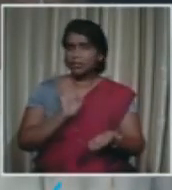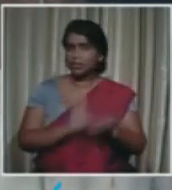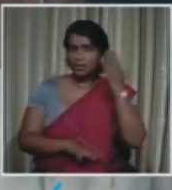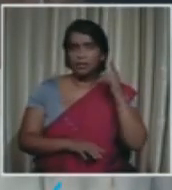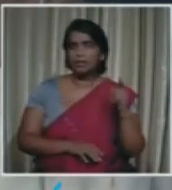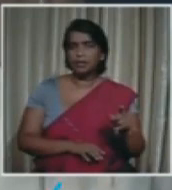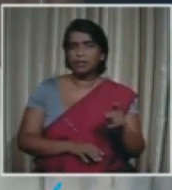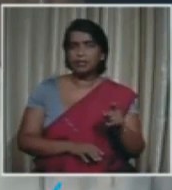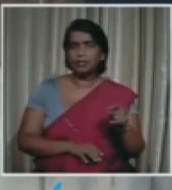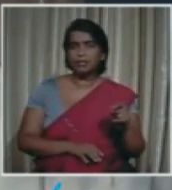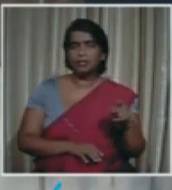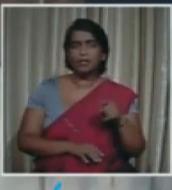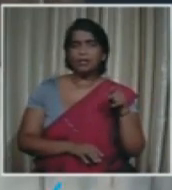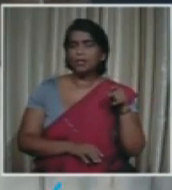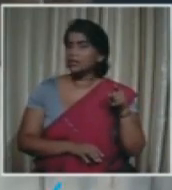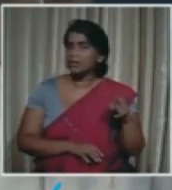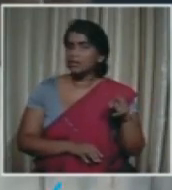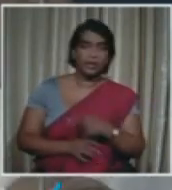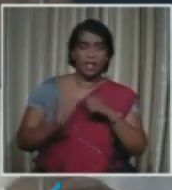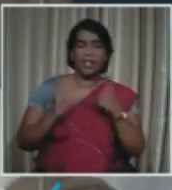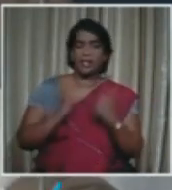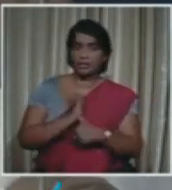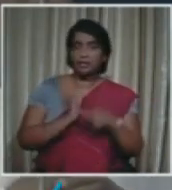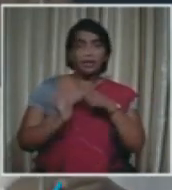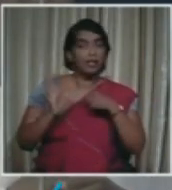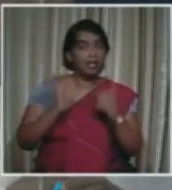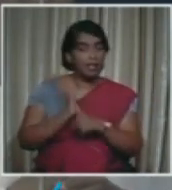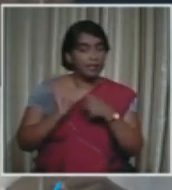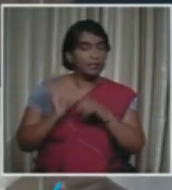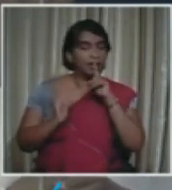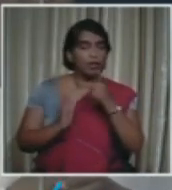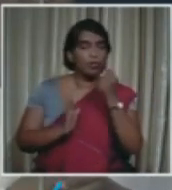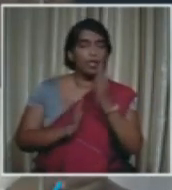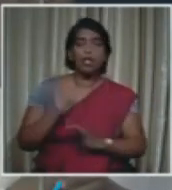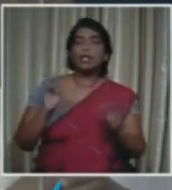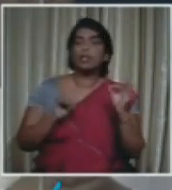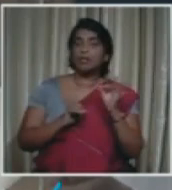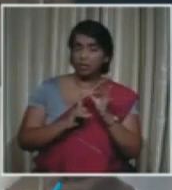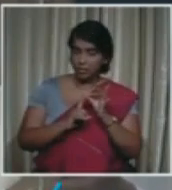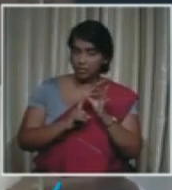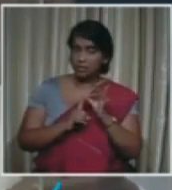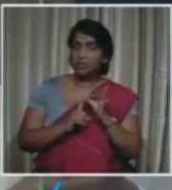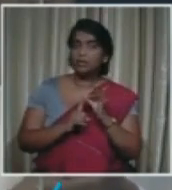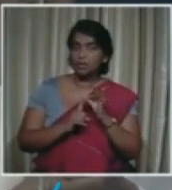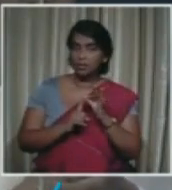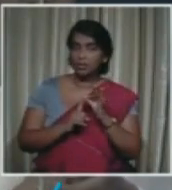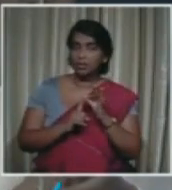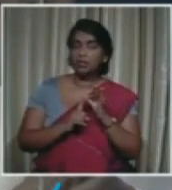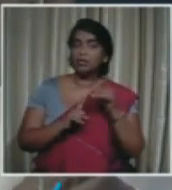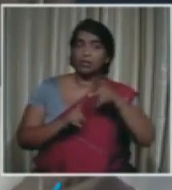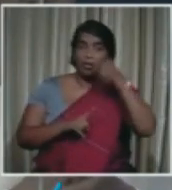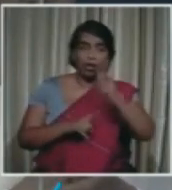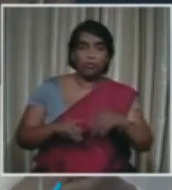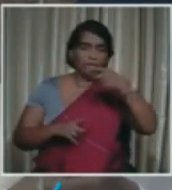පිළිබඳව කාගේද මේකේ මේ බලය තියෙන්නේ? මේකේ තියෙනවා මුදල් ඇමතිවරයාගේ කොන්කරන්ස් එක නැතුව තෙල්